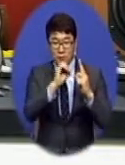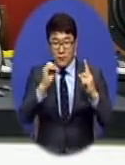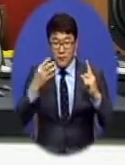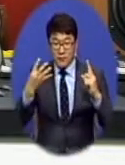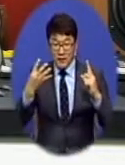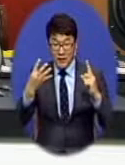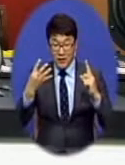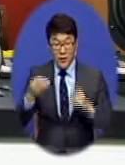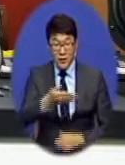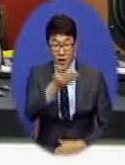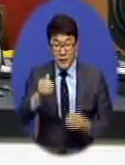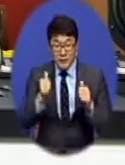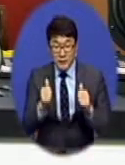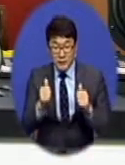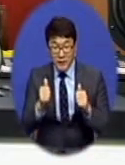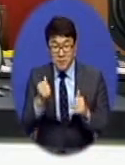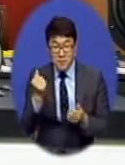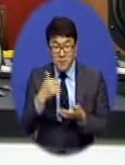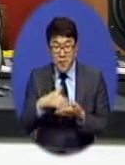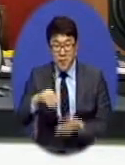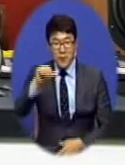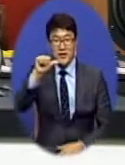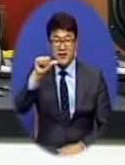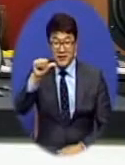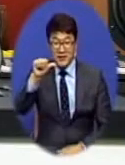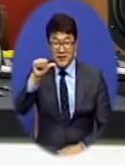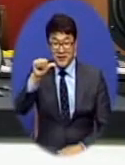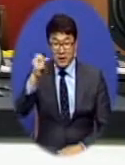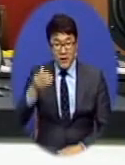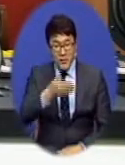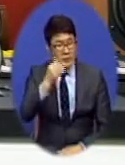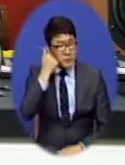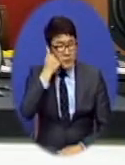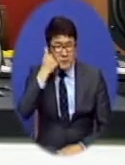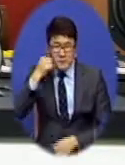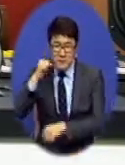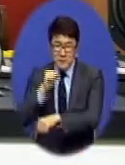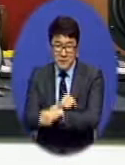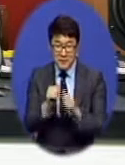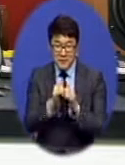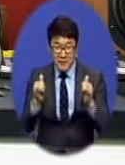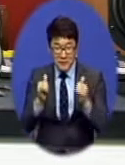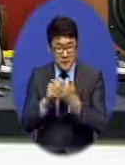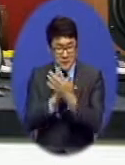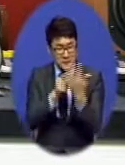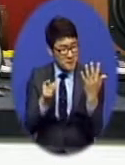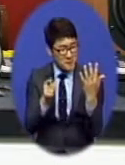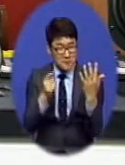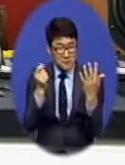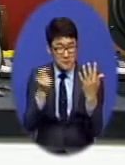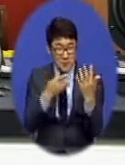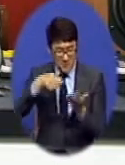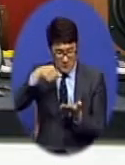060-608-1004 시청자 심사는 5번입니다. 그런 다음 여러분들이 잘한다고 생각하시는 참여자의